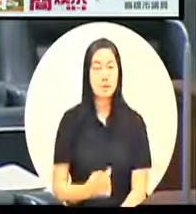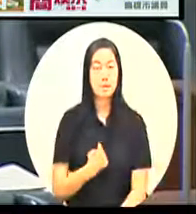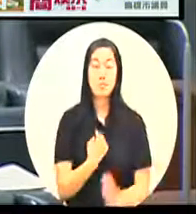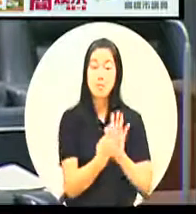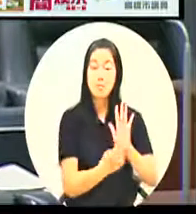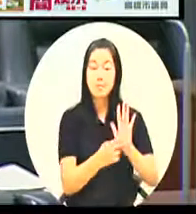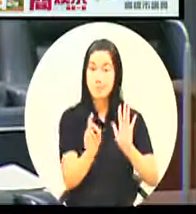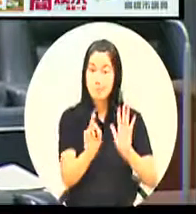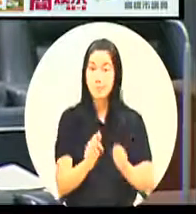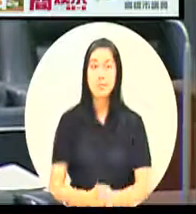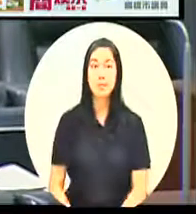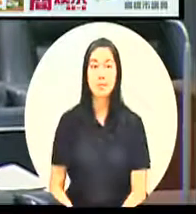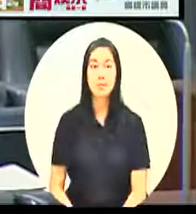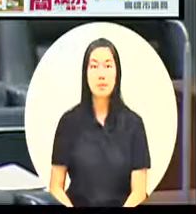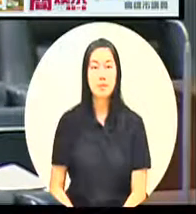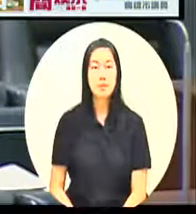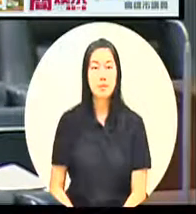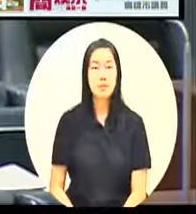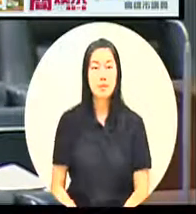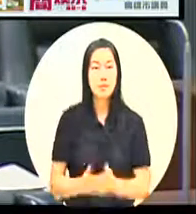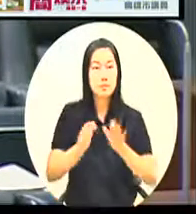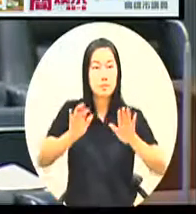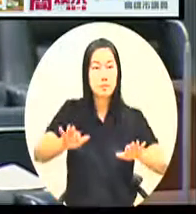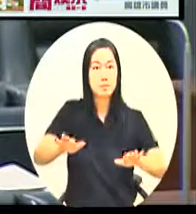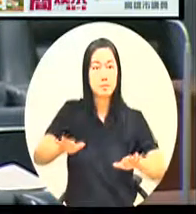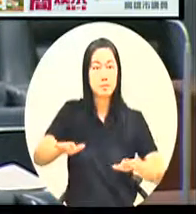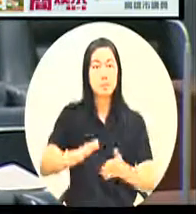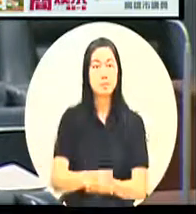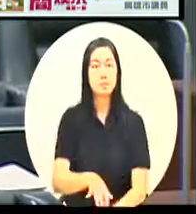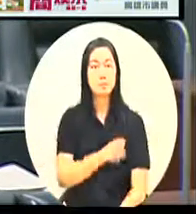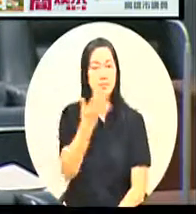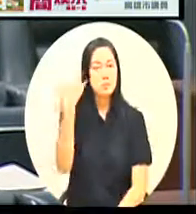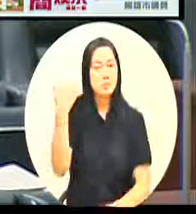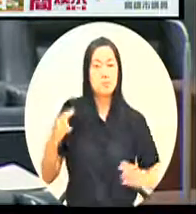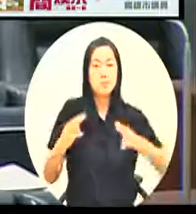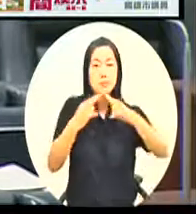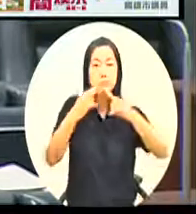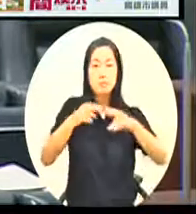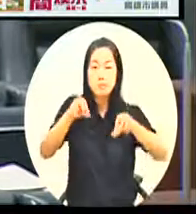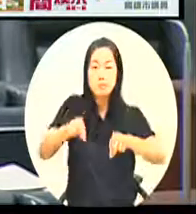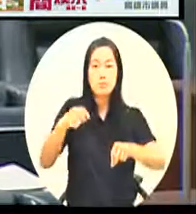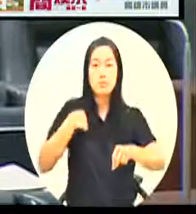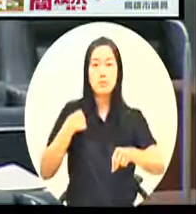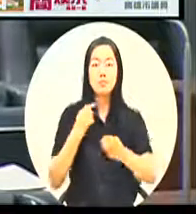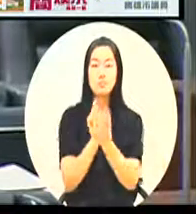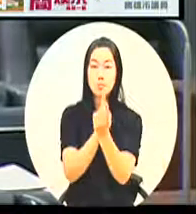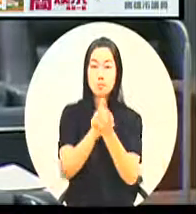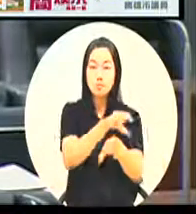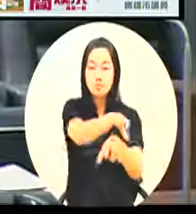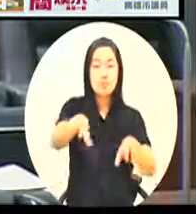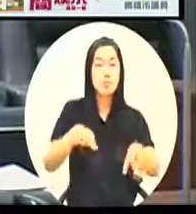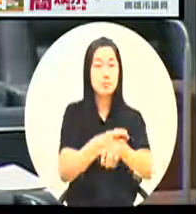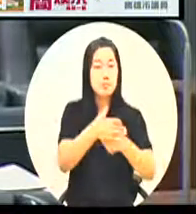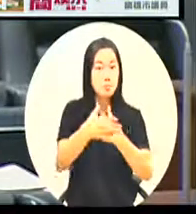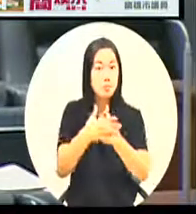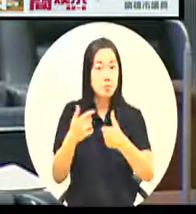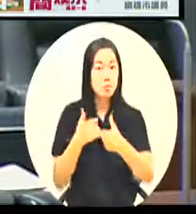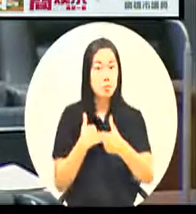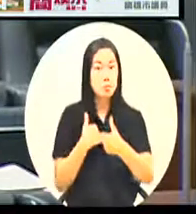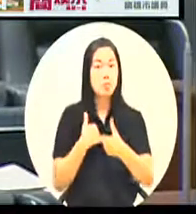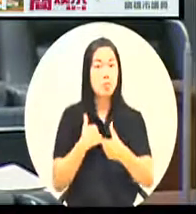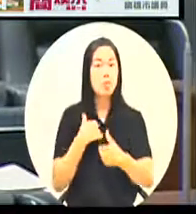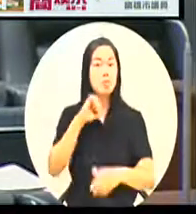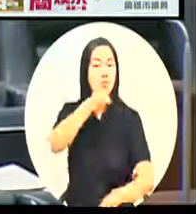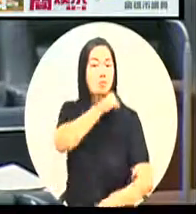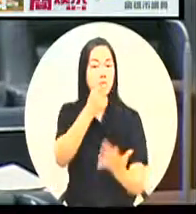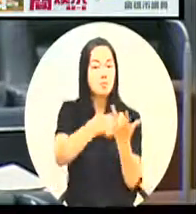从京都议定书一直到整个巴黎协议，对于世界环境的保护，其实台湾不能缺席，高雄也不能